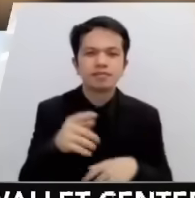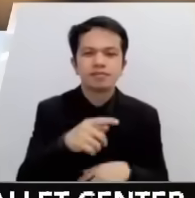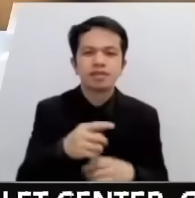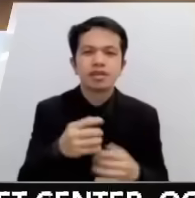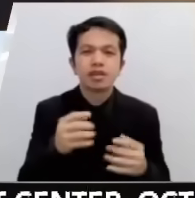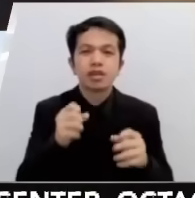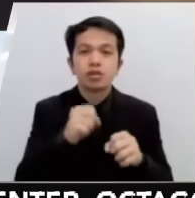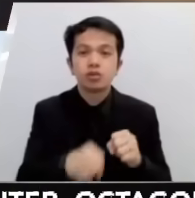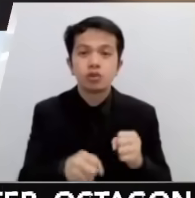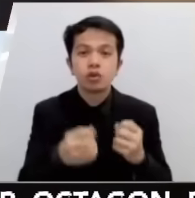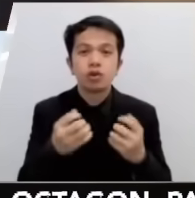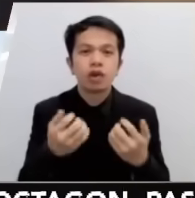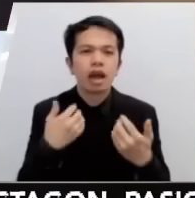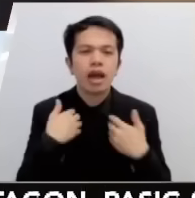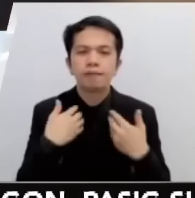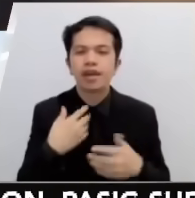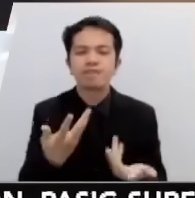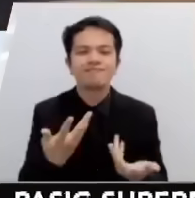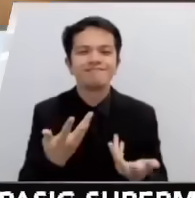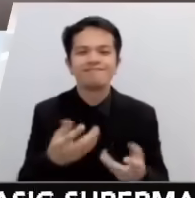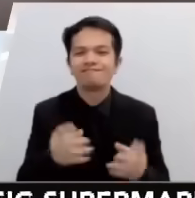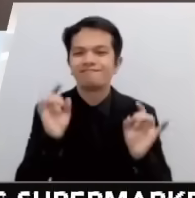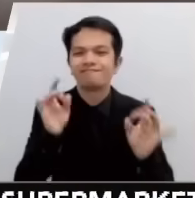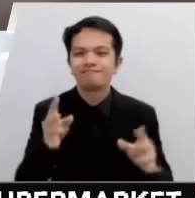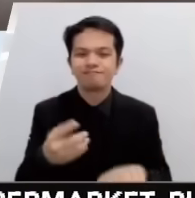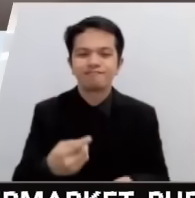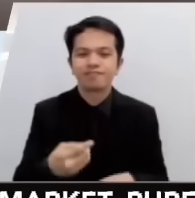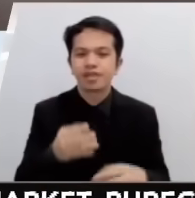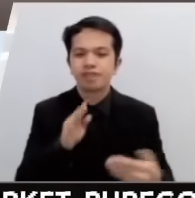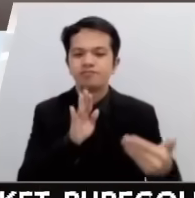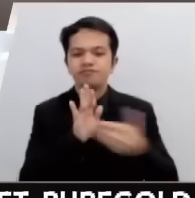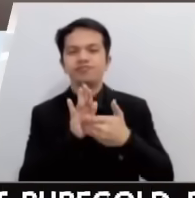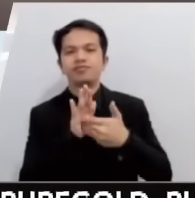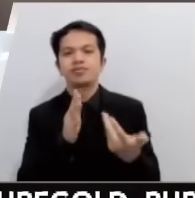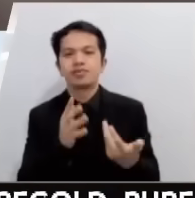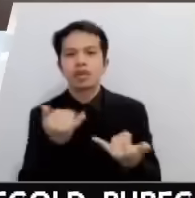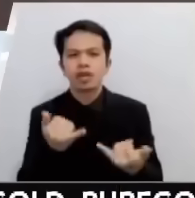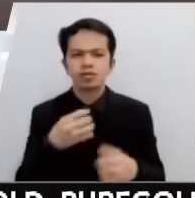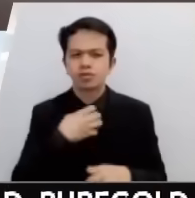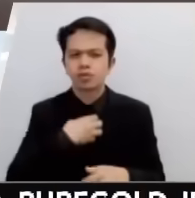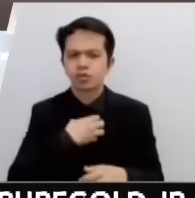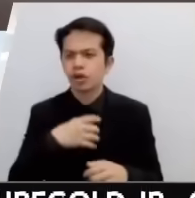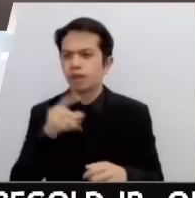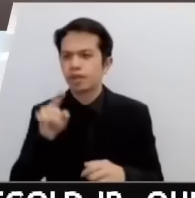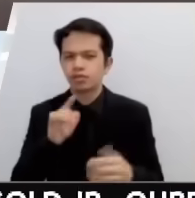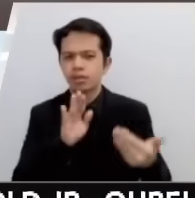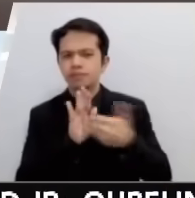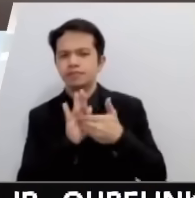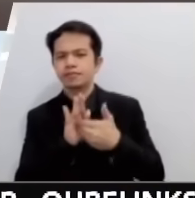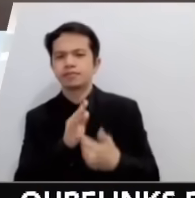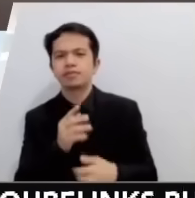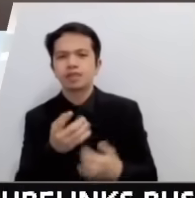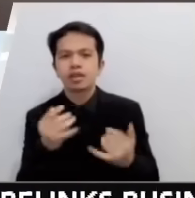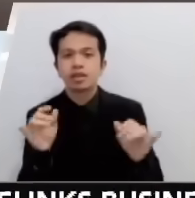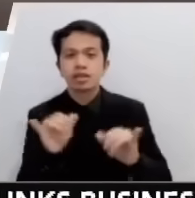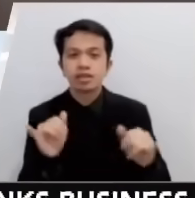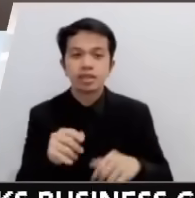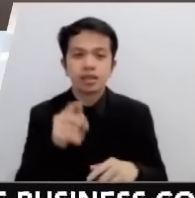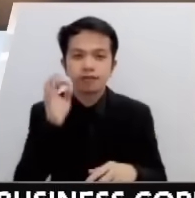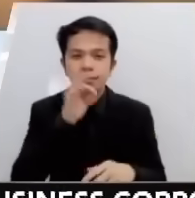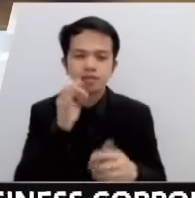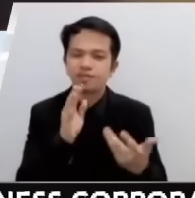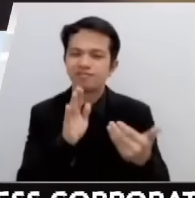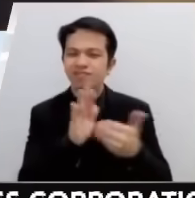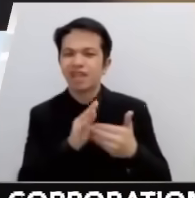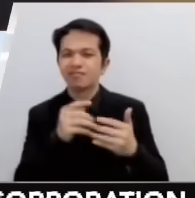may Bastusan na pong nangyayari so nagrereklamo yung ibang mga media na nababastos sila mga Pilipino and so on and so forth So may pinapunta pa ako